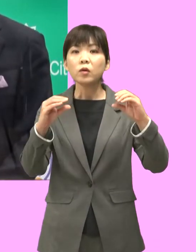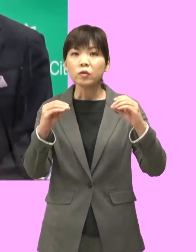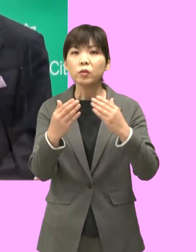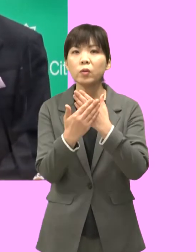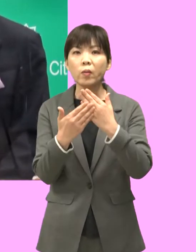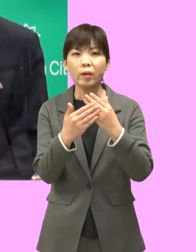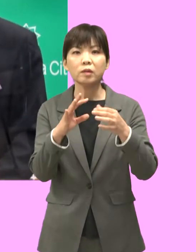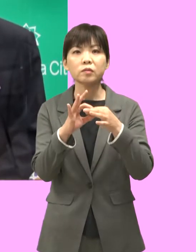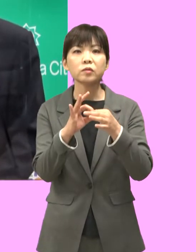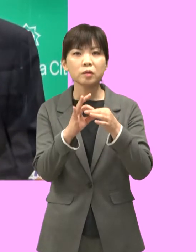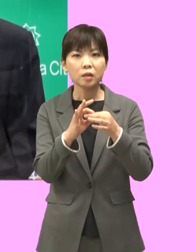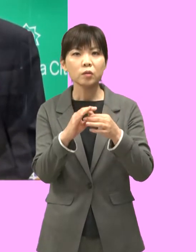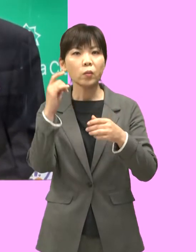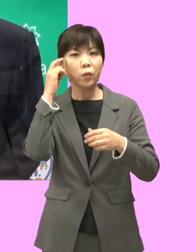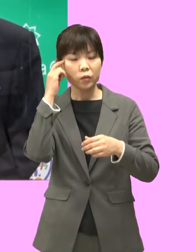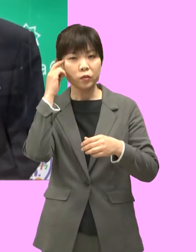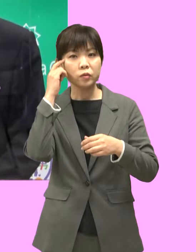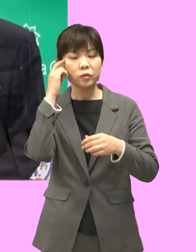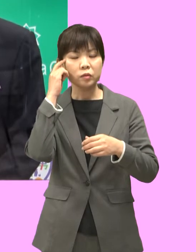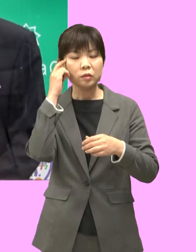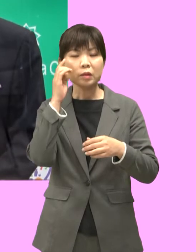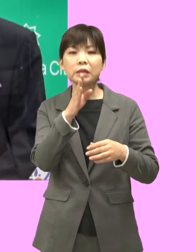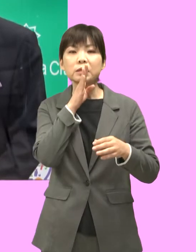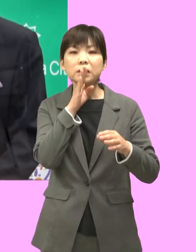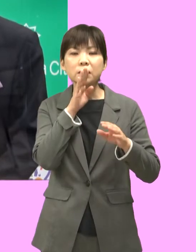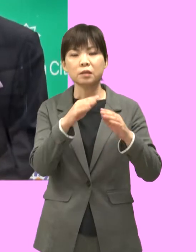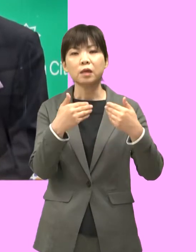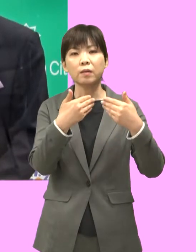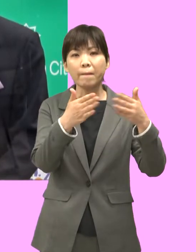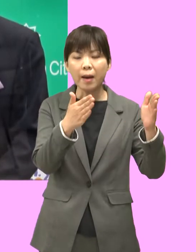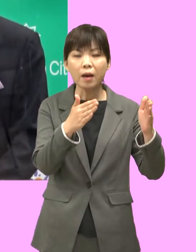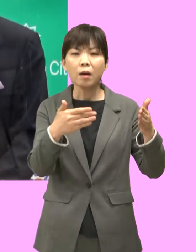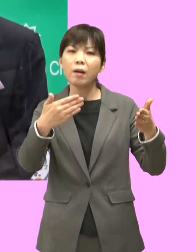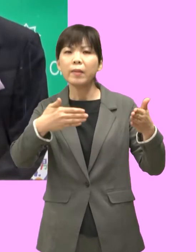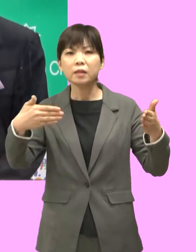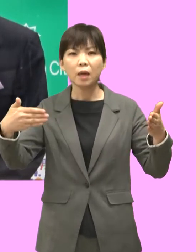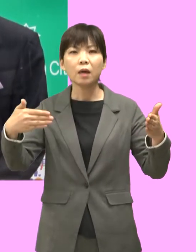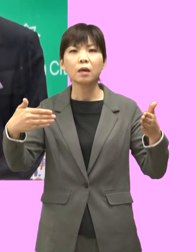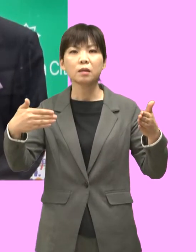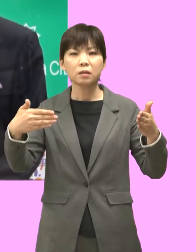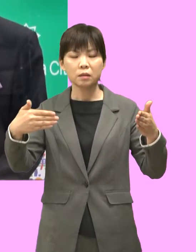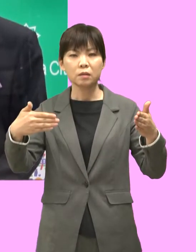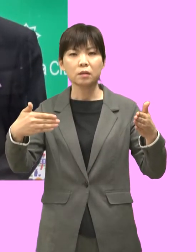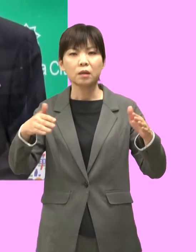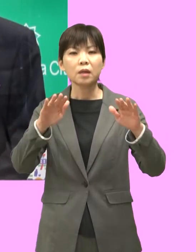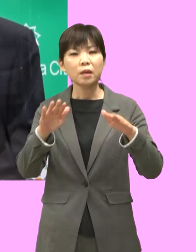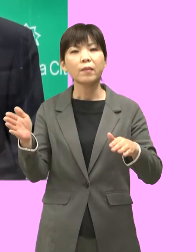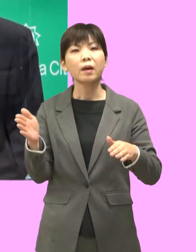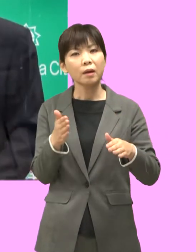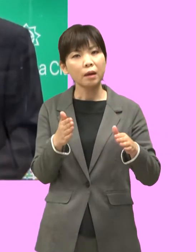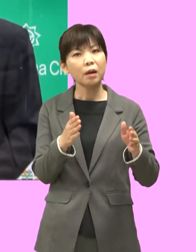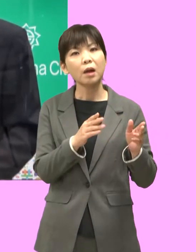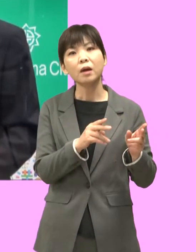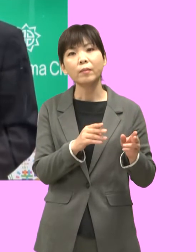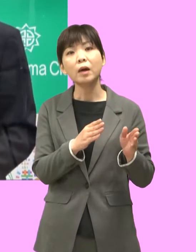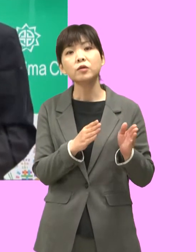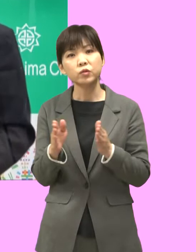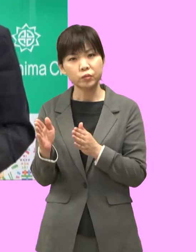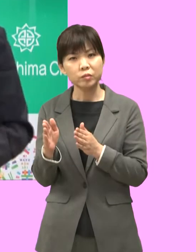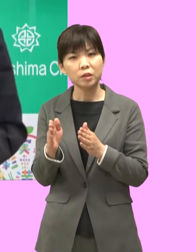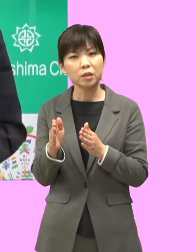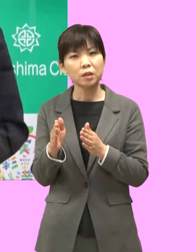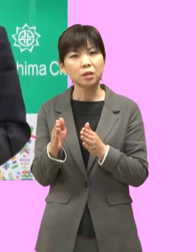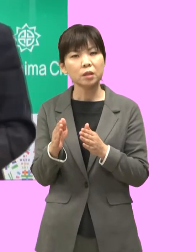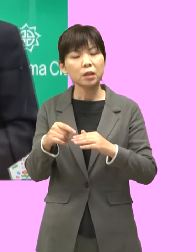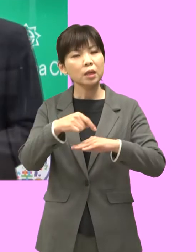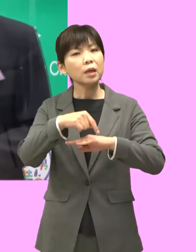思うんですけれども、 はい、 まあ、グランドオープンはまだだいぶ先ではあるかと思うんですが、やはりこう今からまあ準備を進めていきたいというか、いろんな